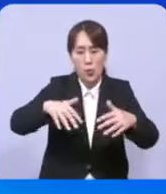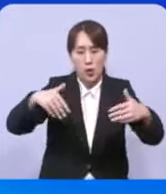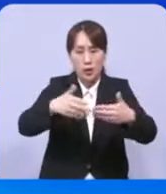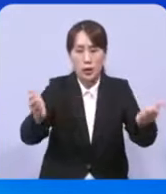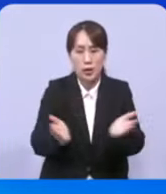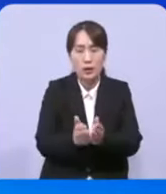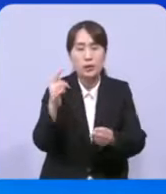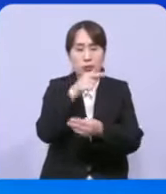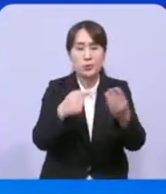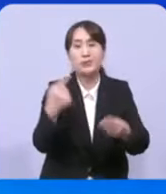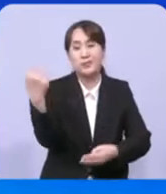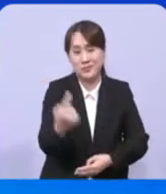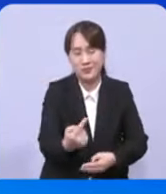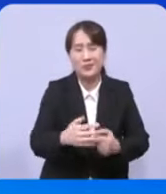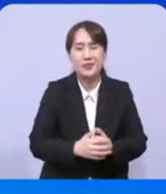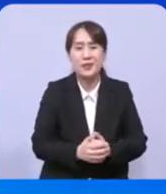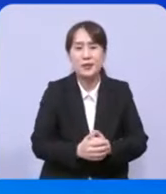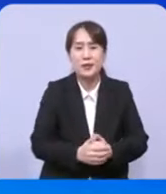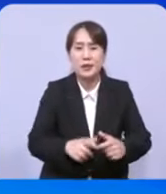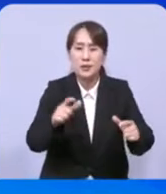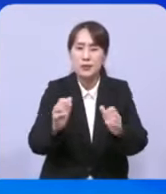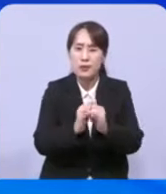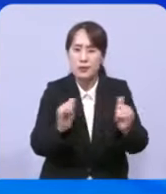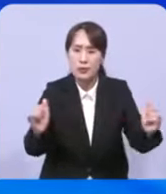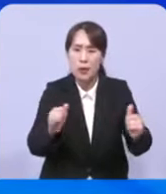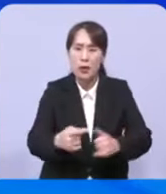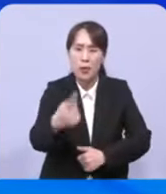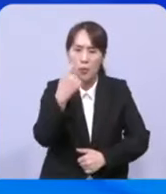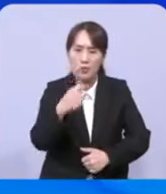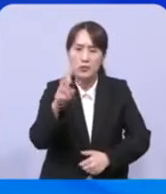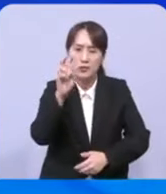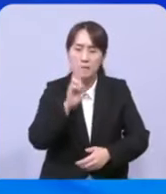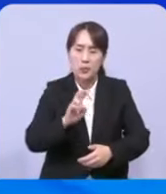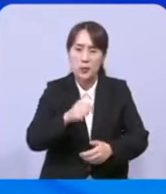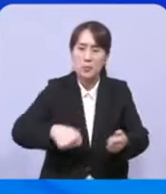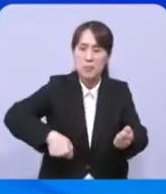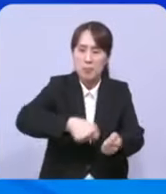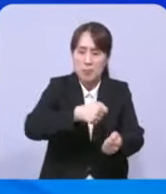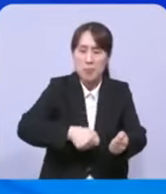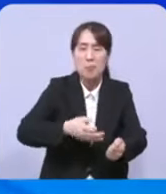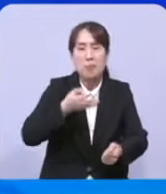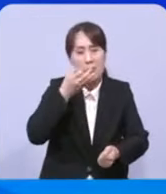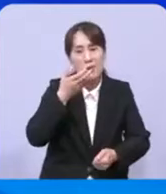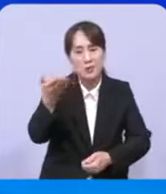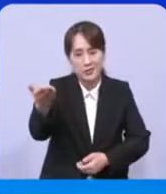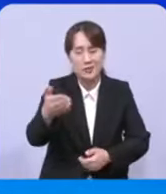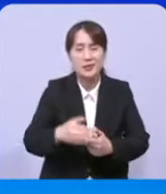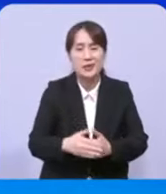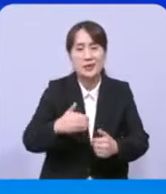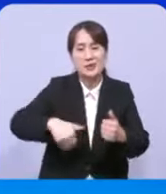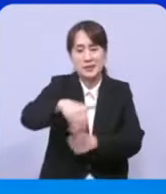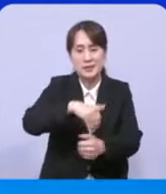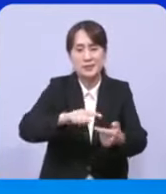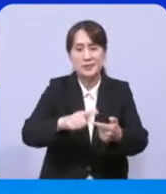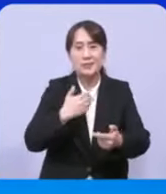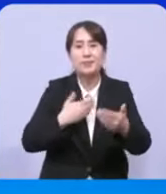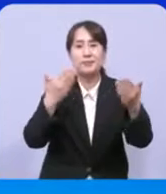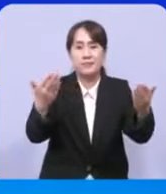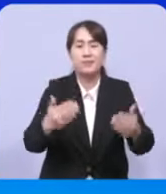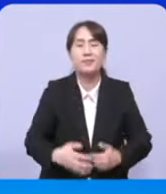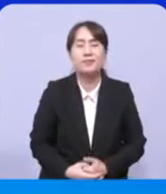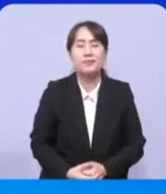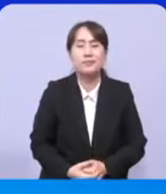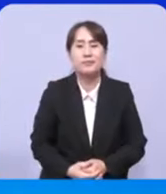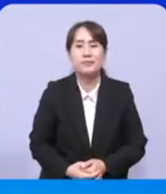초여름밤 지역민들에게 우아하면서도 경쾌한 음악을 선사했는데요. 문화가 K 민수아 기자가 공연 현장 다녀왔습니다.